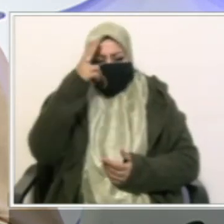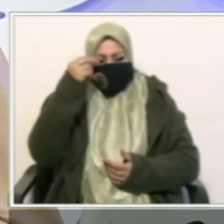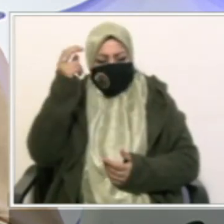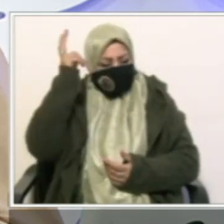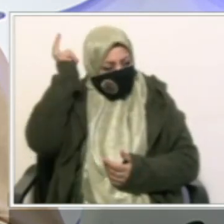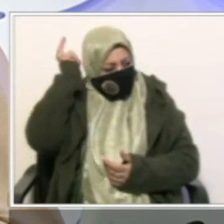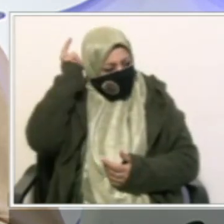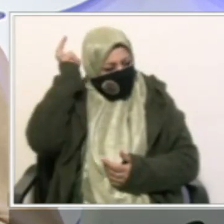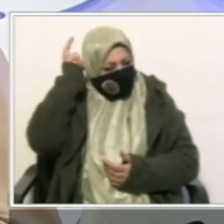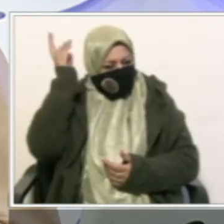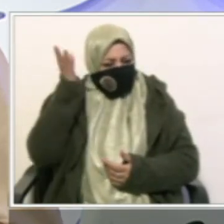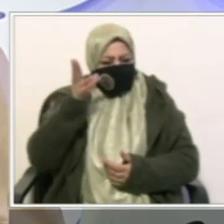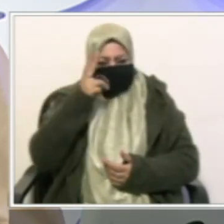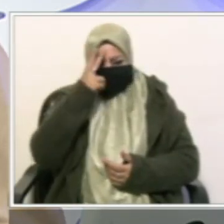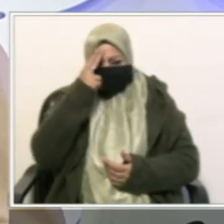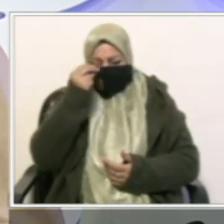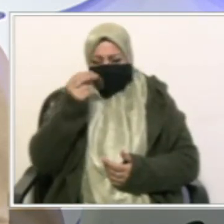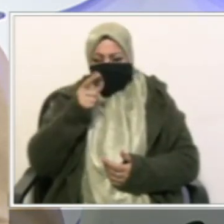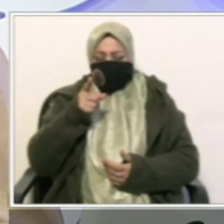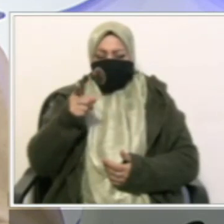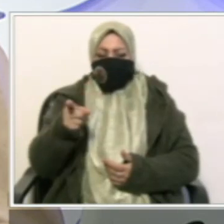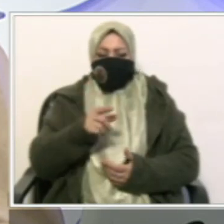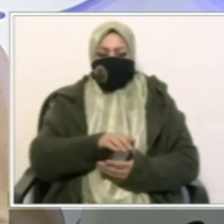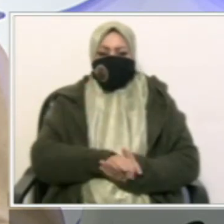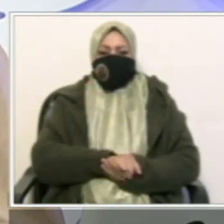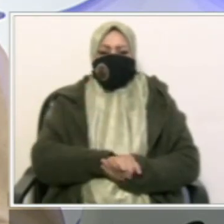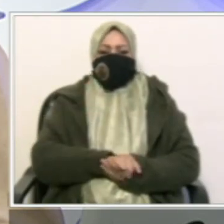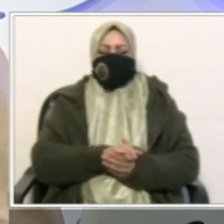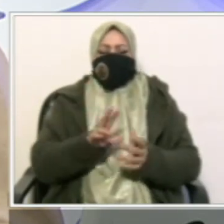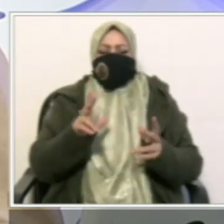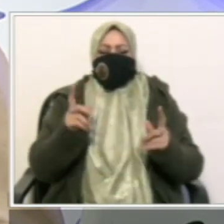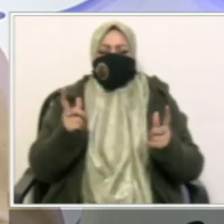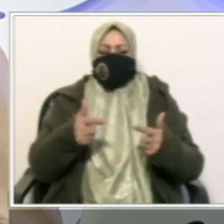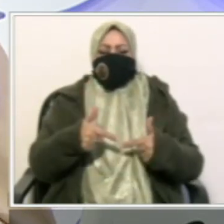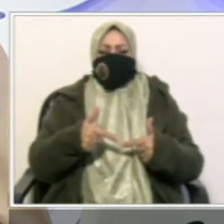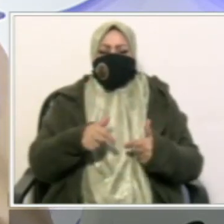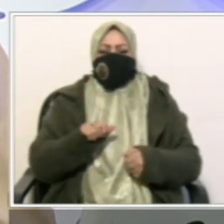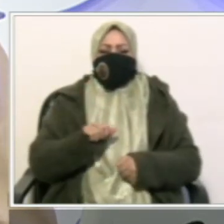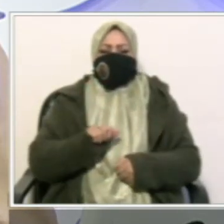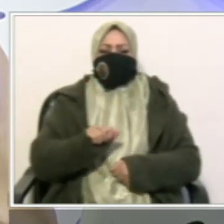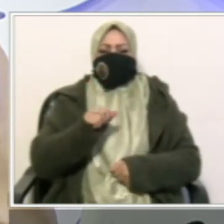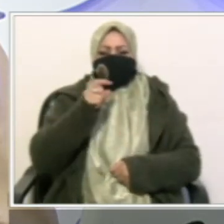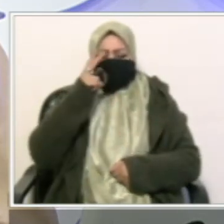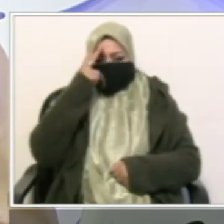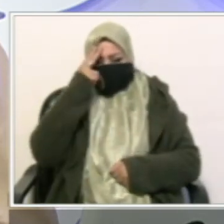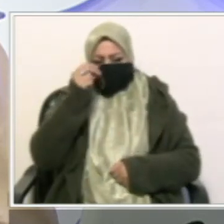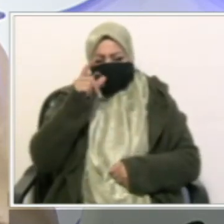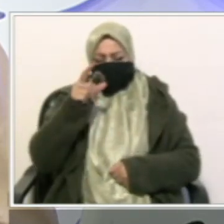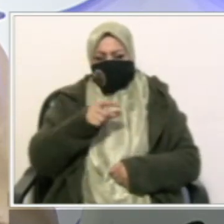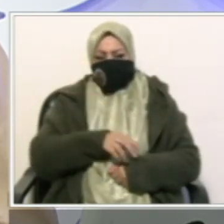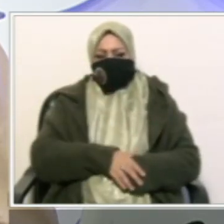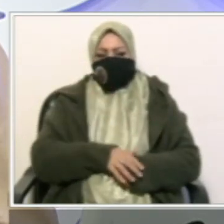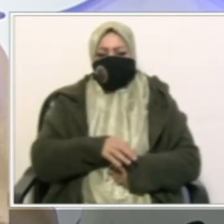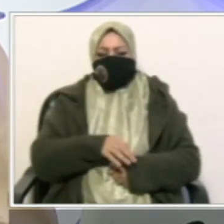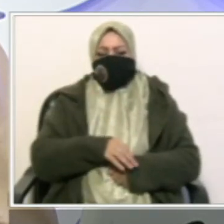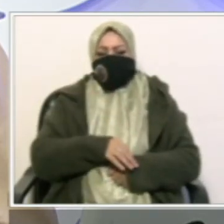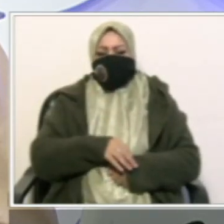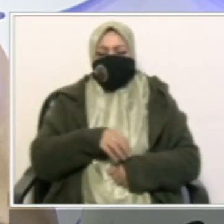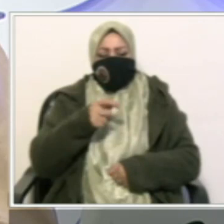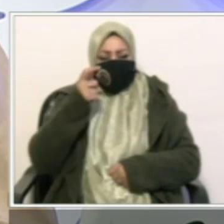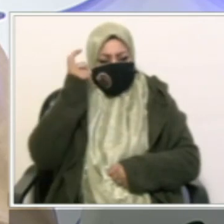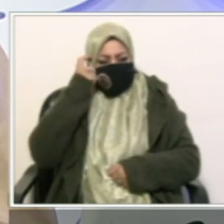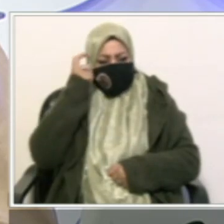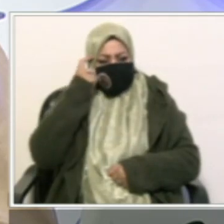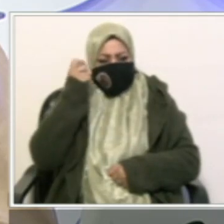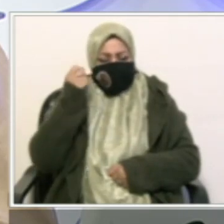ومعاملة اليهود على الناس أن يدركوا أنه في زمننا هذا